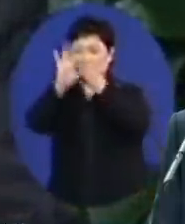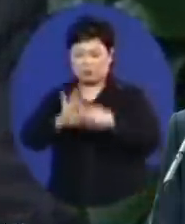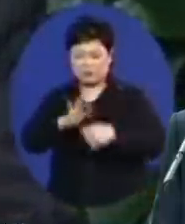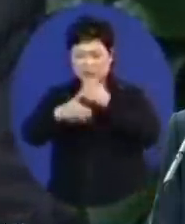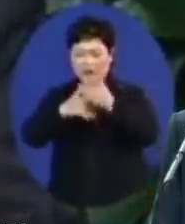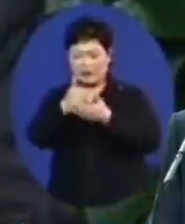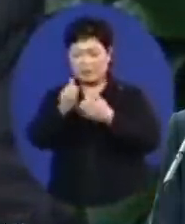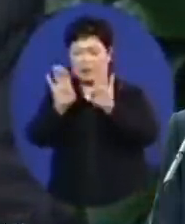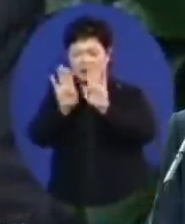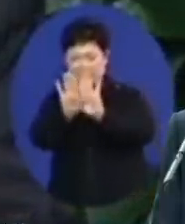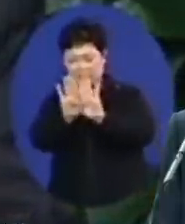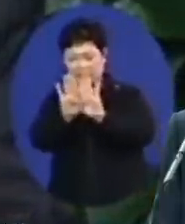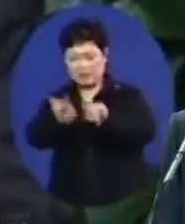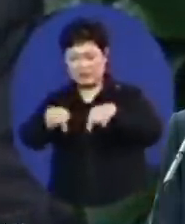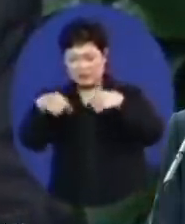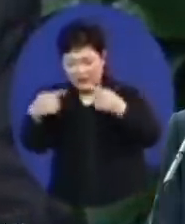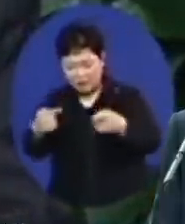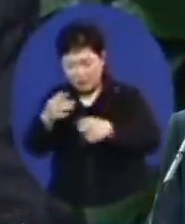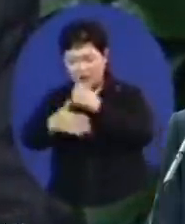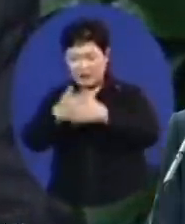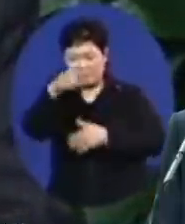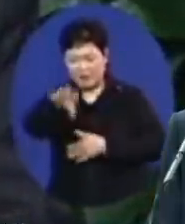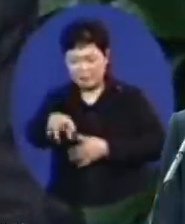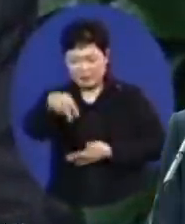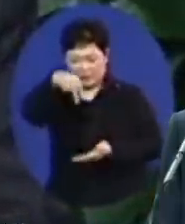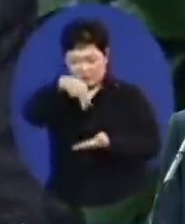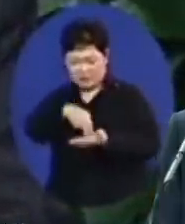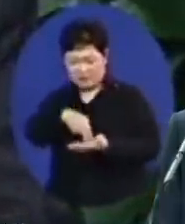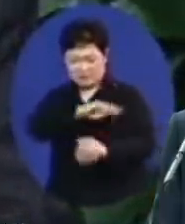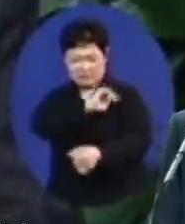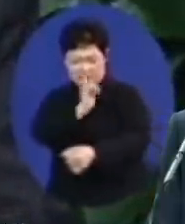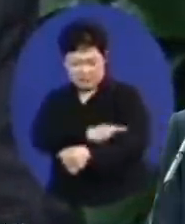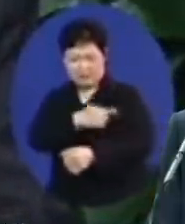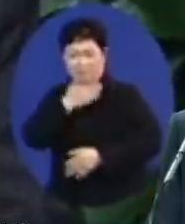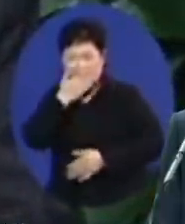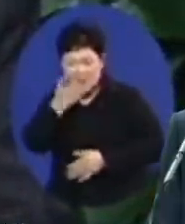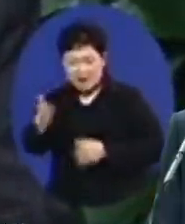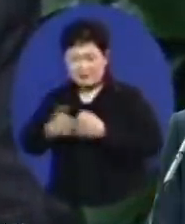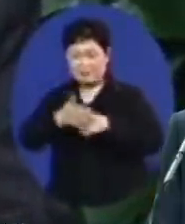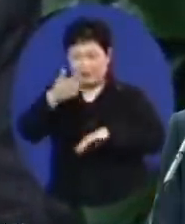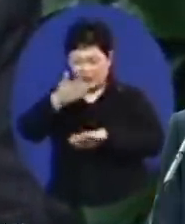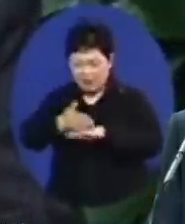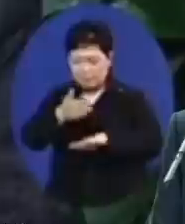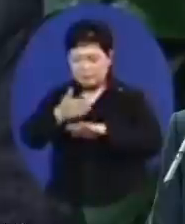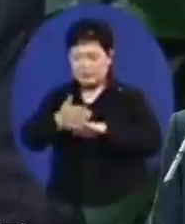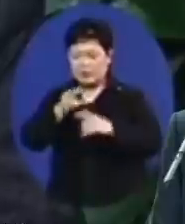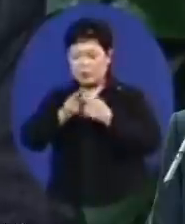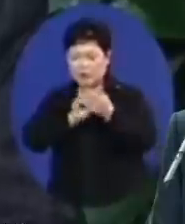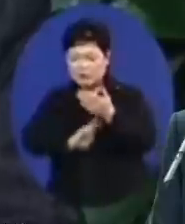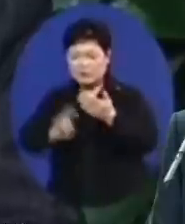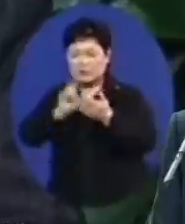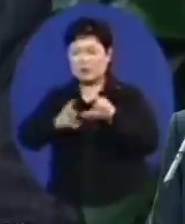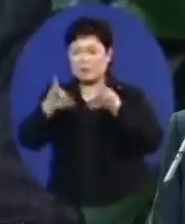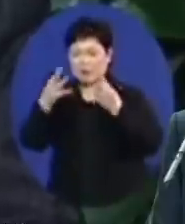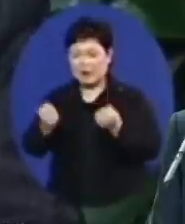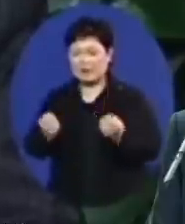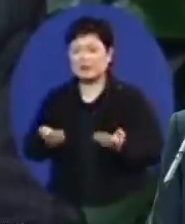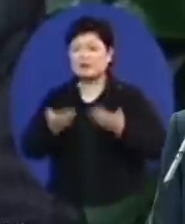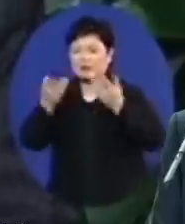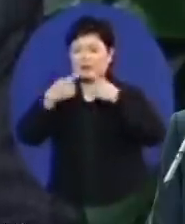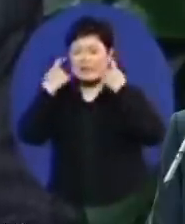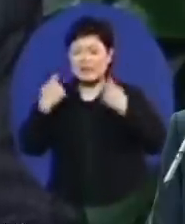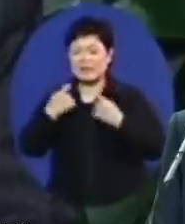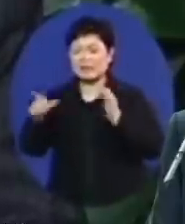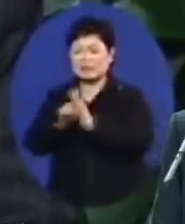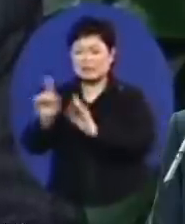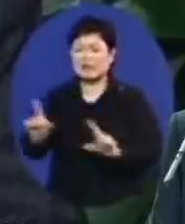하나님의 대궐 문에 들어가서 하나님 앞에 서게 될 수 있다는 것입니다. 그러므로 감사와 찬송을 많이 하는 개인의 신앙과 감사와